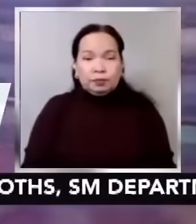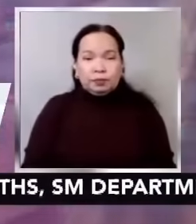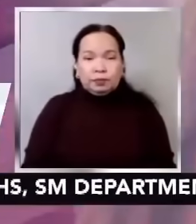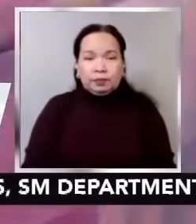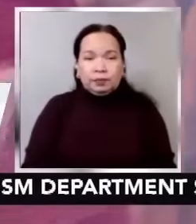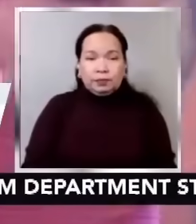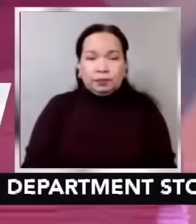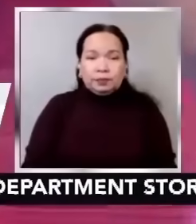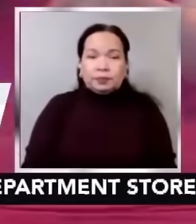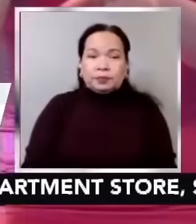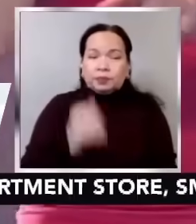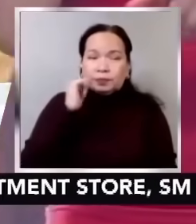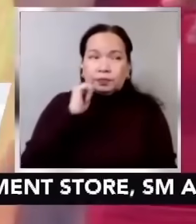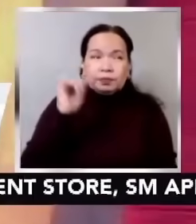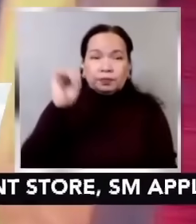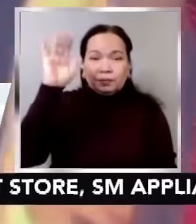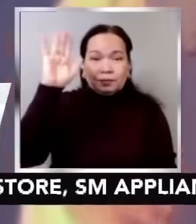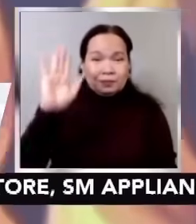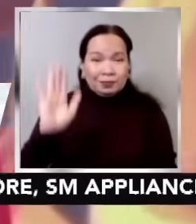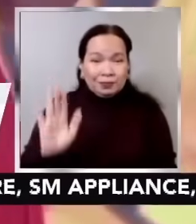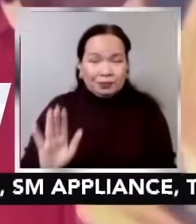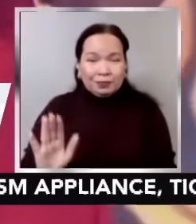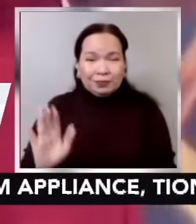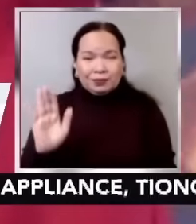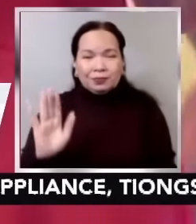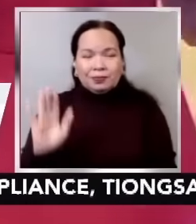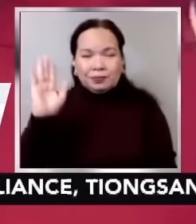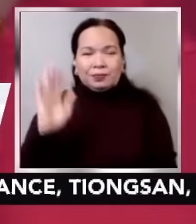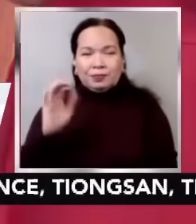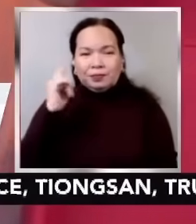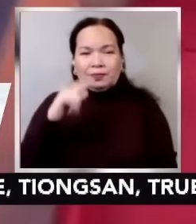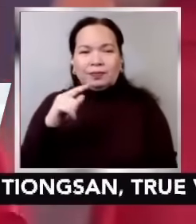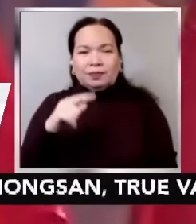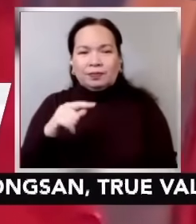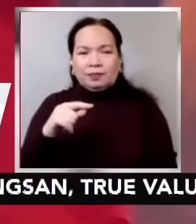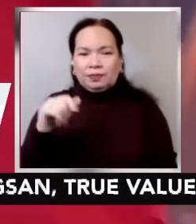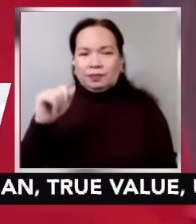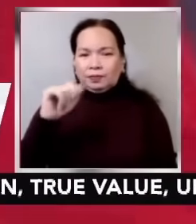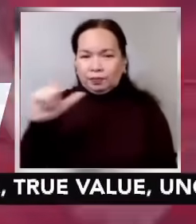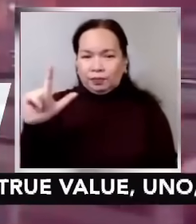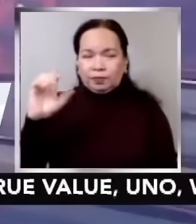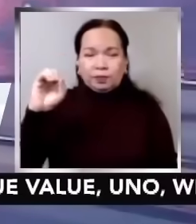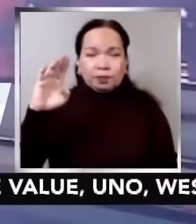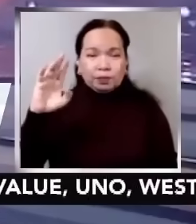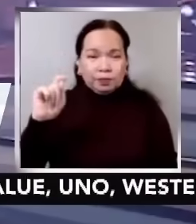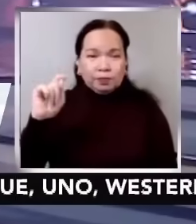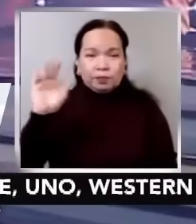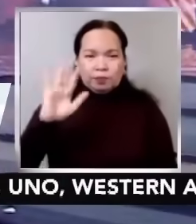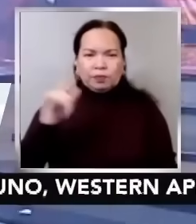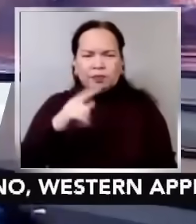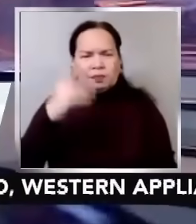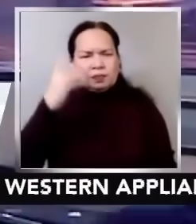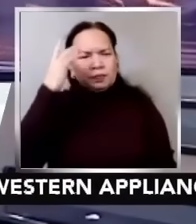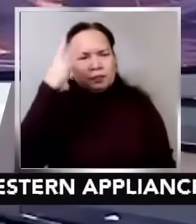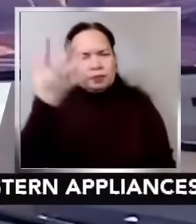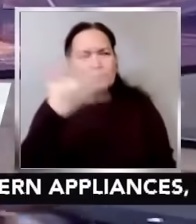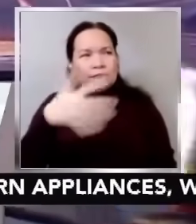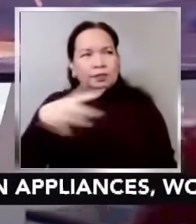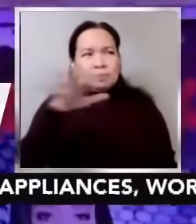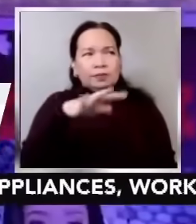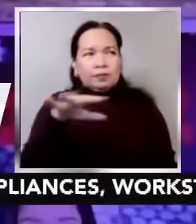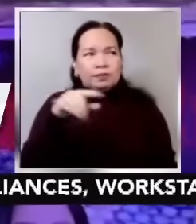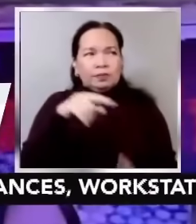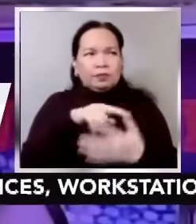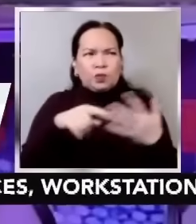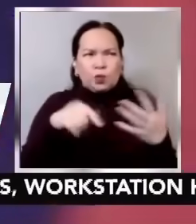Linggo-linggo sa All Out Sundays, napapahanga tayo sa magagandang areglo at biritan ng makapatid lalamunang